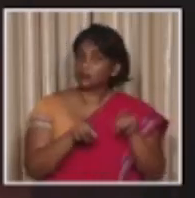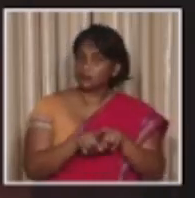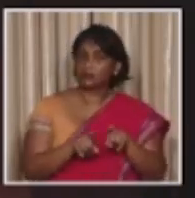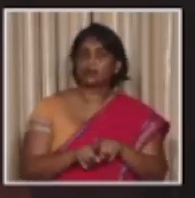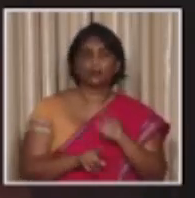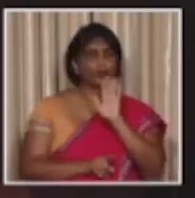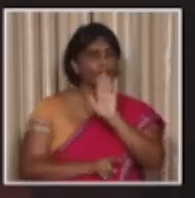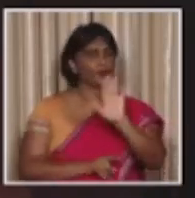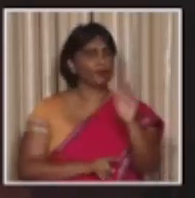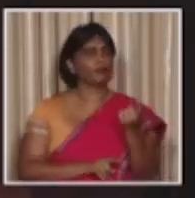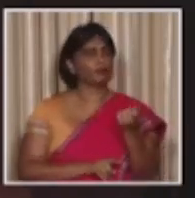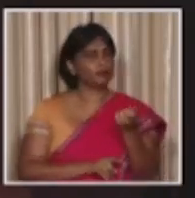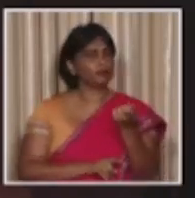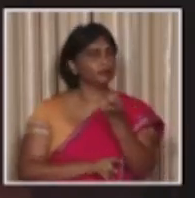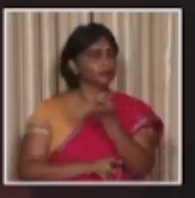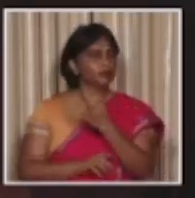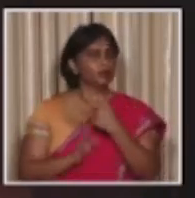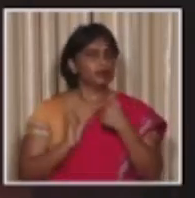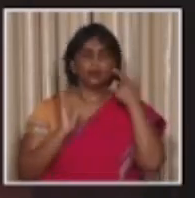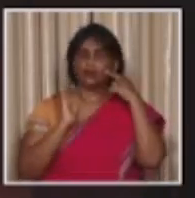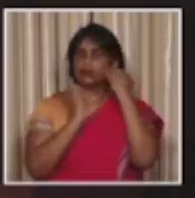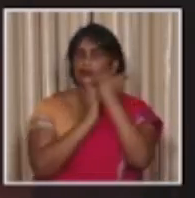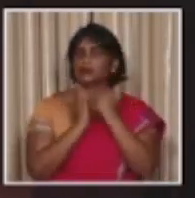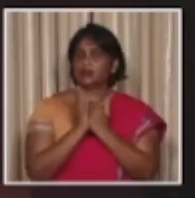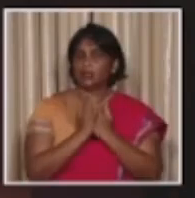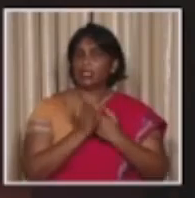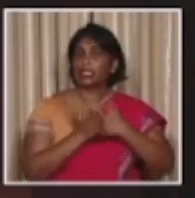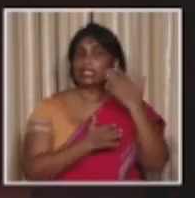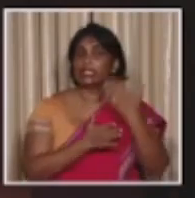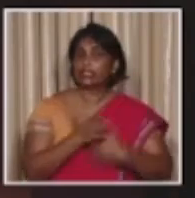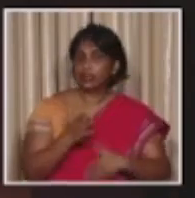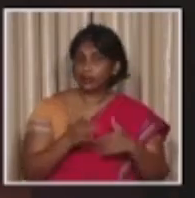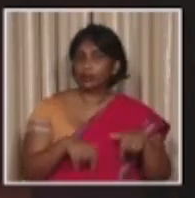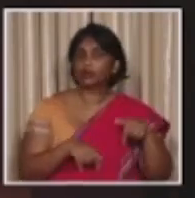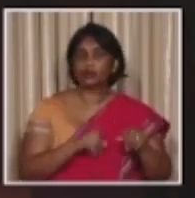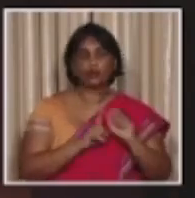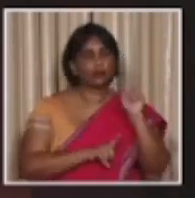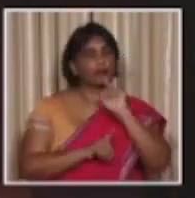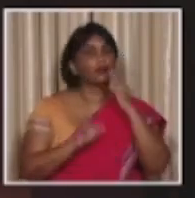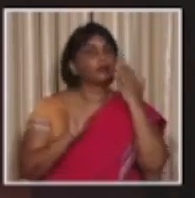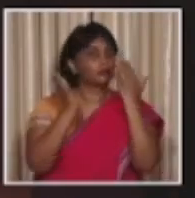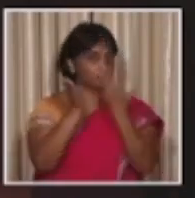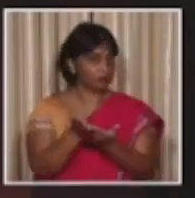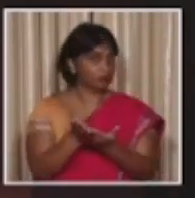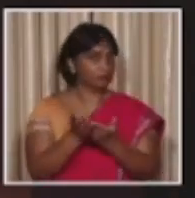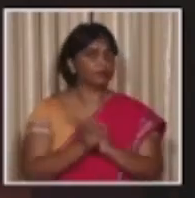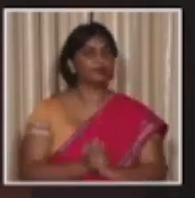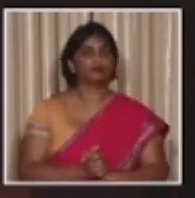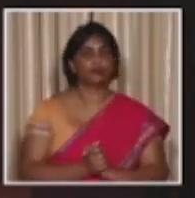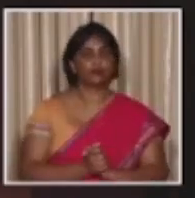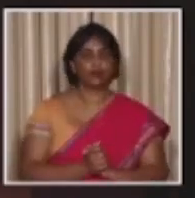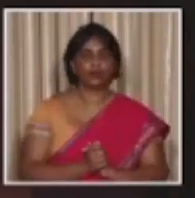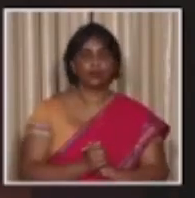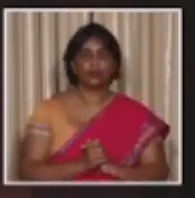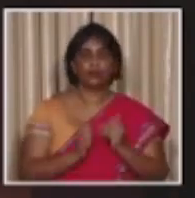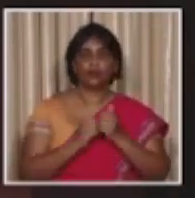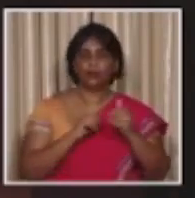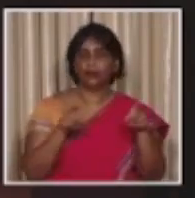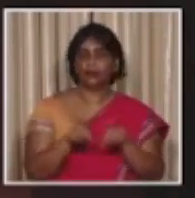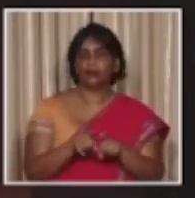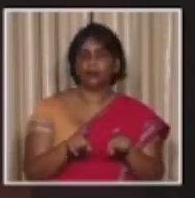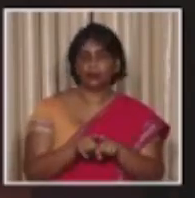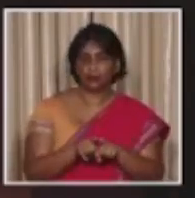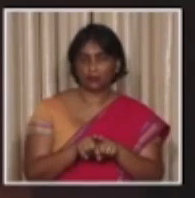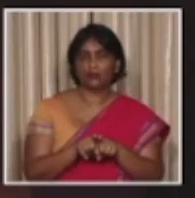එක් එක් වත්කම් වල තක්සේරු වටිනාකම් ඇතුළත් වාර්තාවක් මෙම සභාවට ඉදිරිපත් කරන්නේද මෙහිදී දැනට